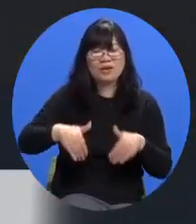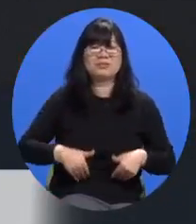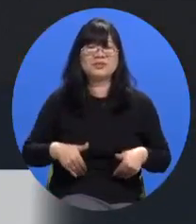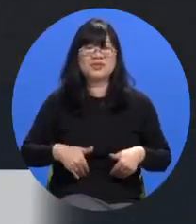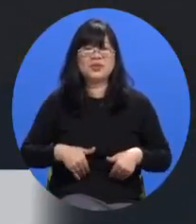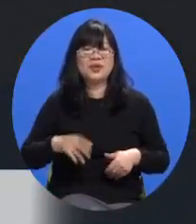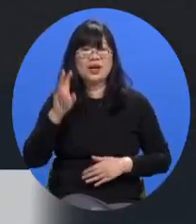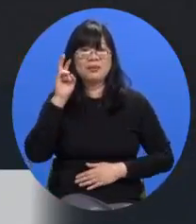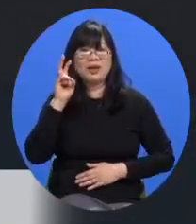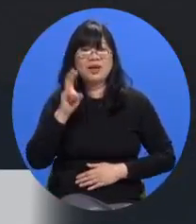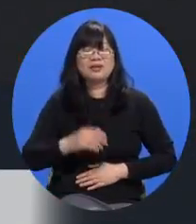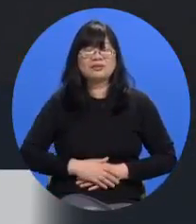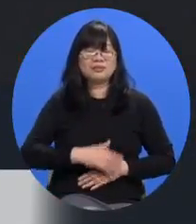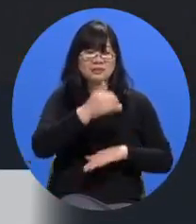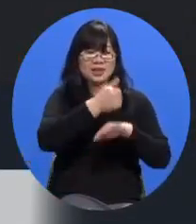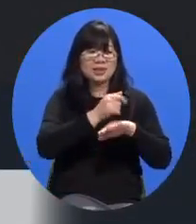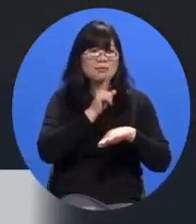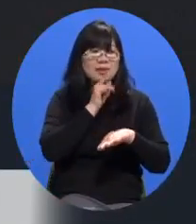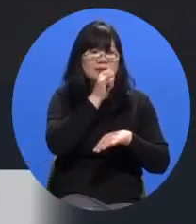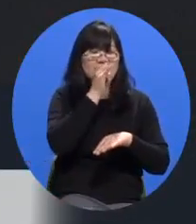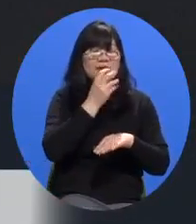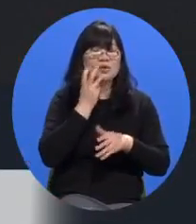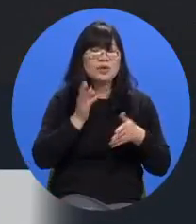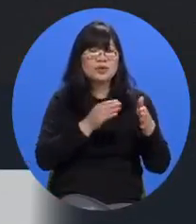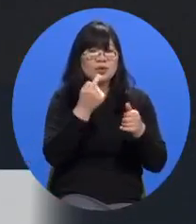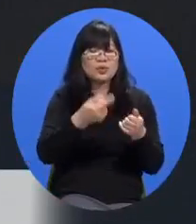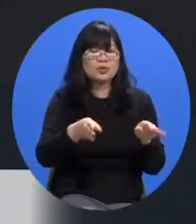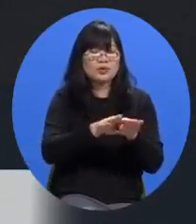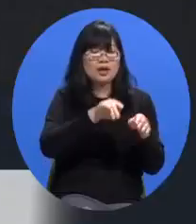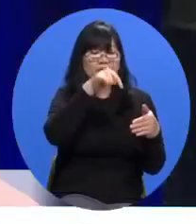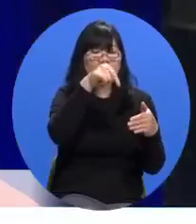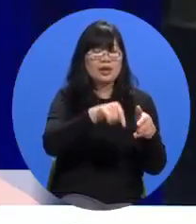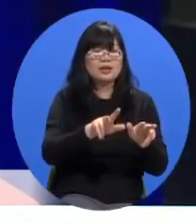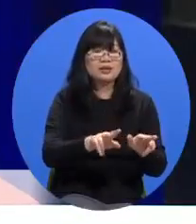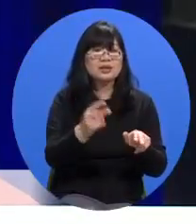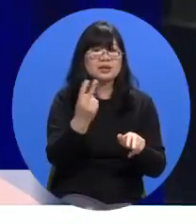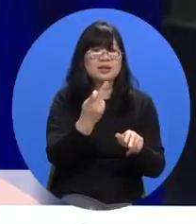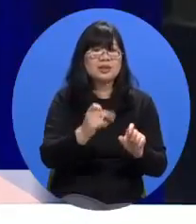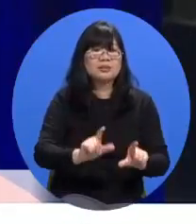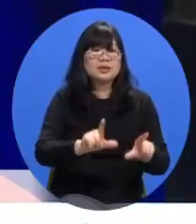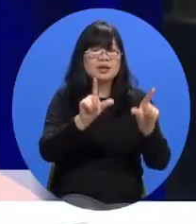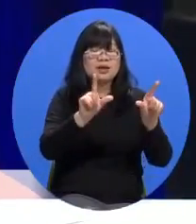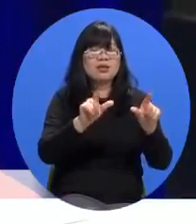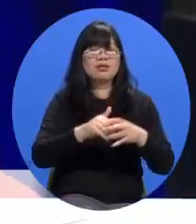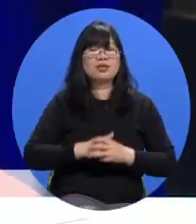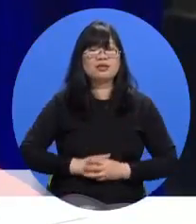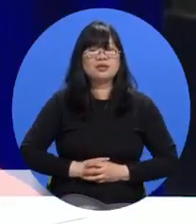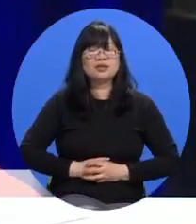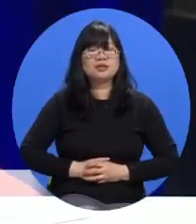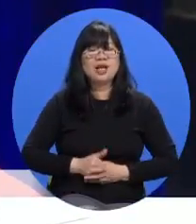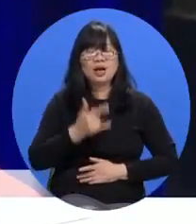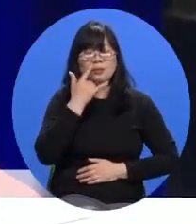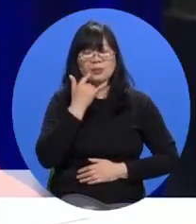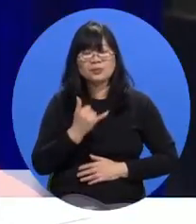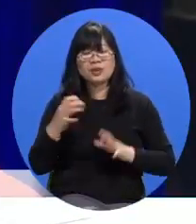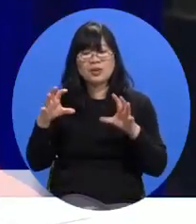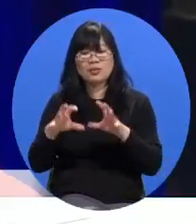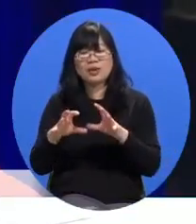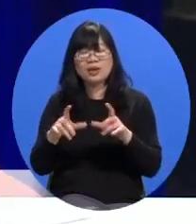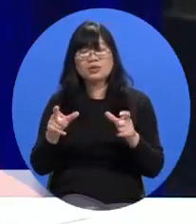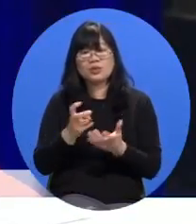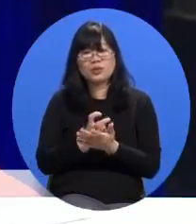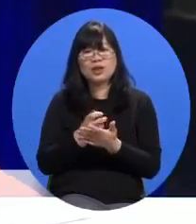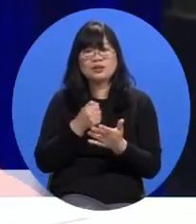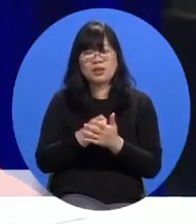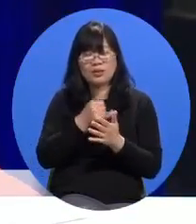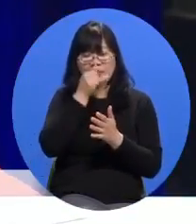부분이 아닌가 싶네요. 네, 마지막 말씀 듣고 경기도 교육청에서 어쨌든 그 2012년, 저 12년에 네. 학부모회를 조례로